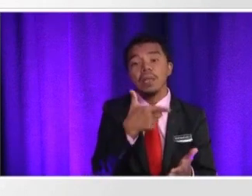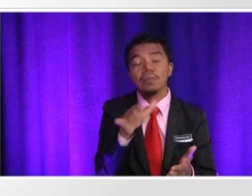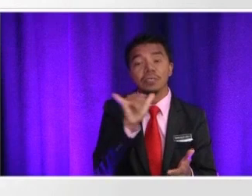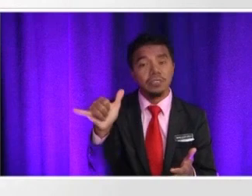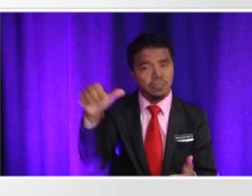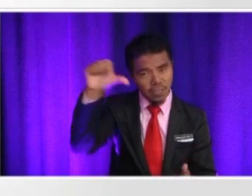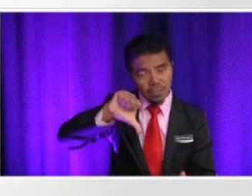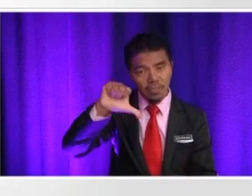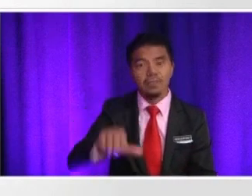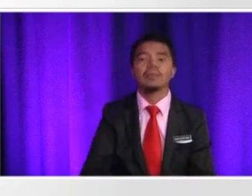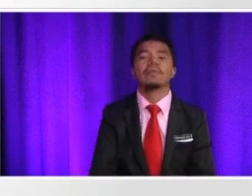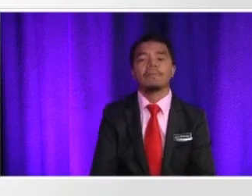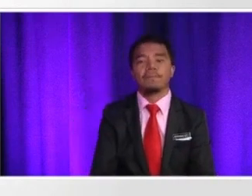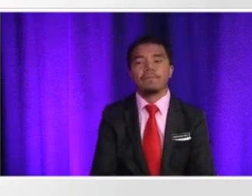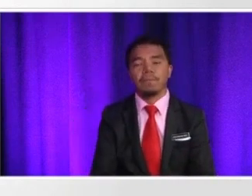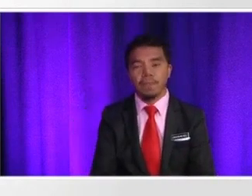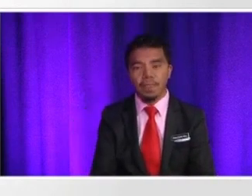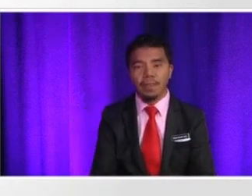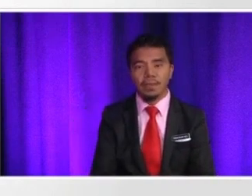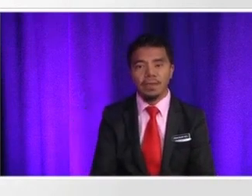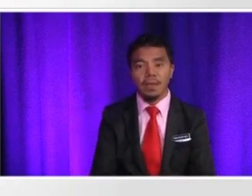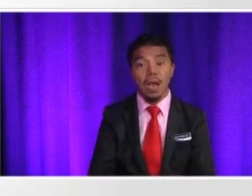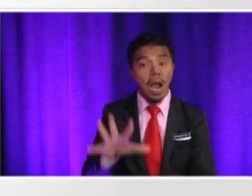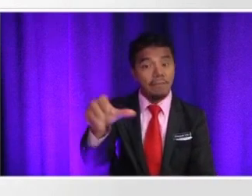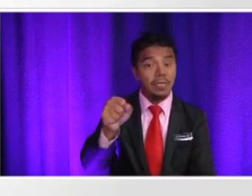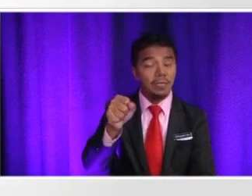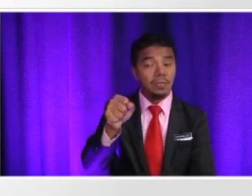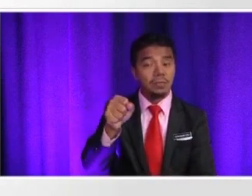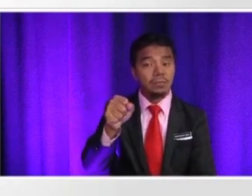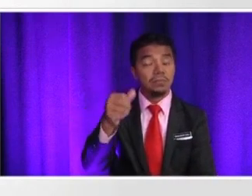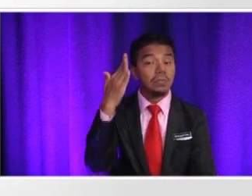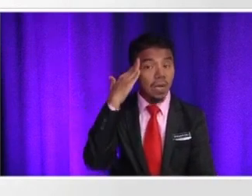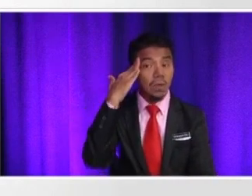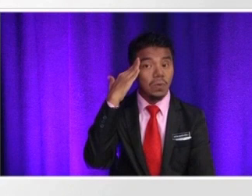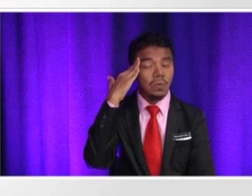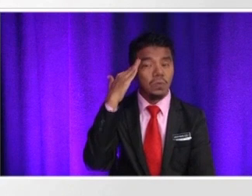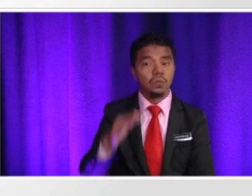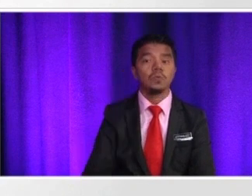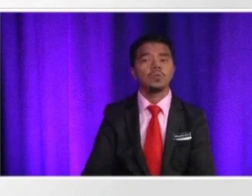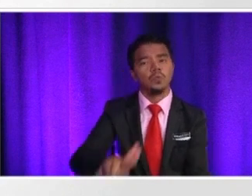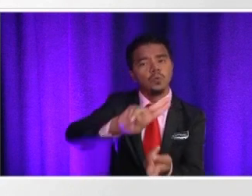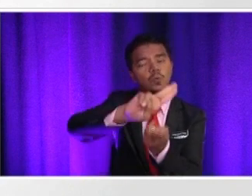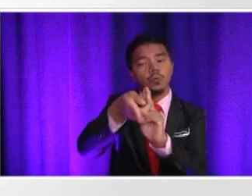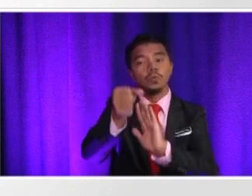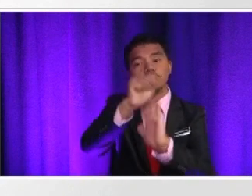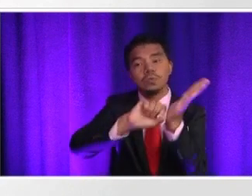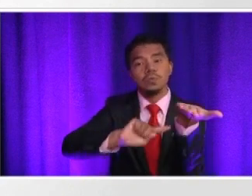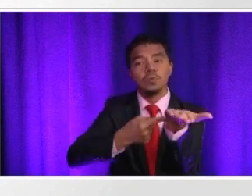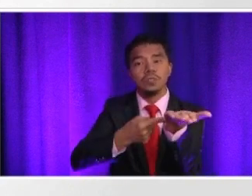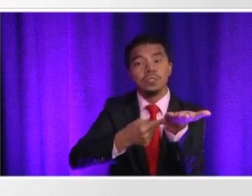ambil. Okey, pandai. Okey. Maknanya dia tahu, Syazana tahu, optimistik itu ciri